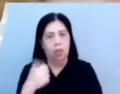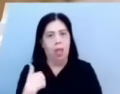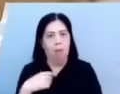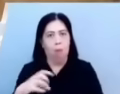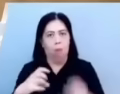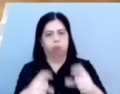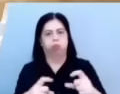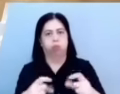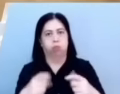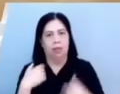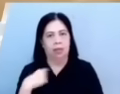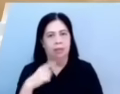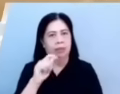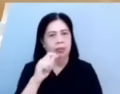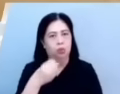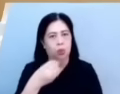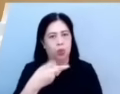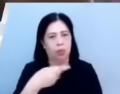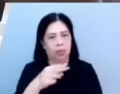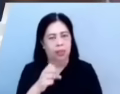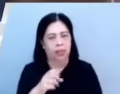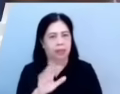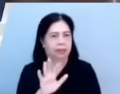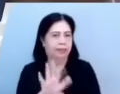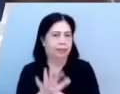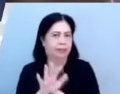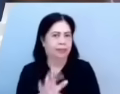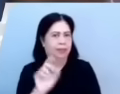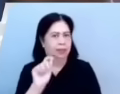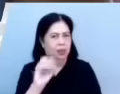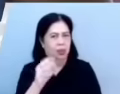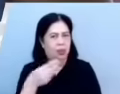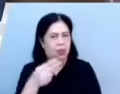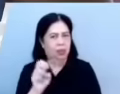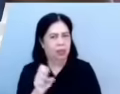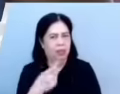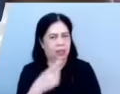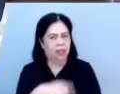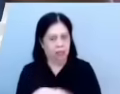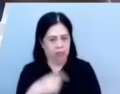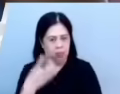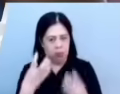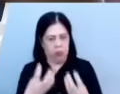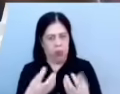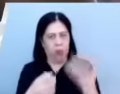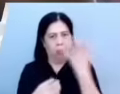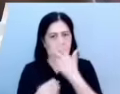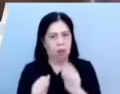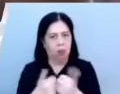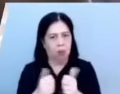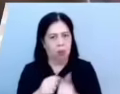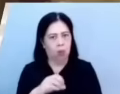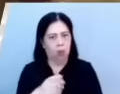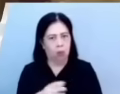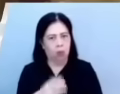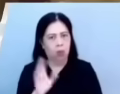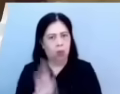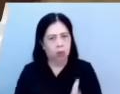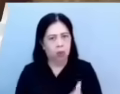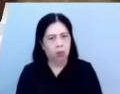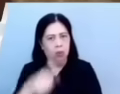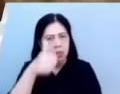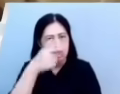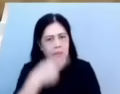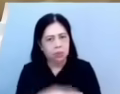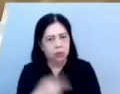toge. Pinaka-bestseller namin dyan kasi toge. Kasi nagugulat sila, bakit ganun kalaki? Sa halagang 10 piso. May